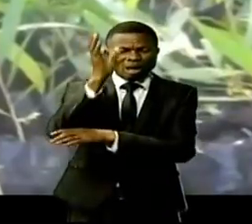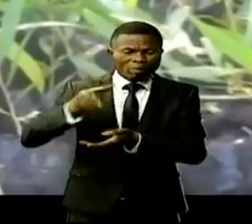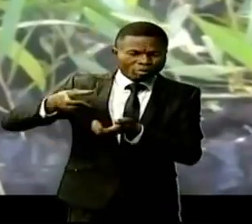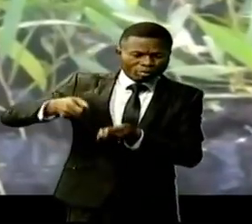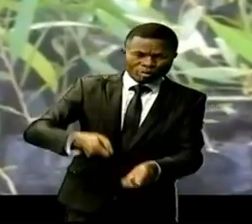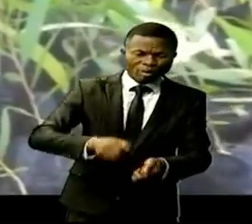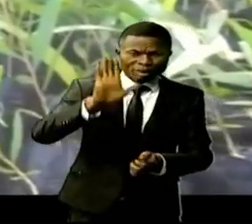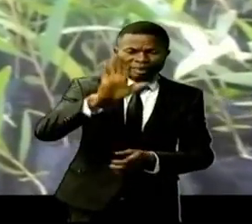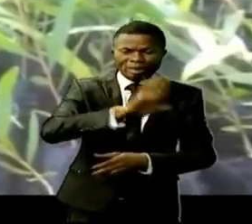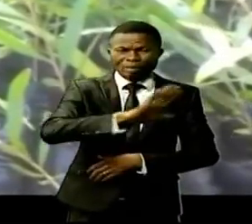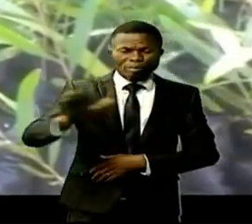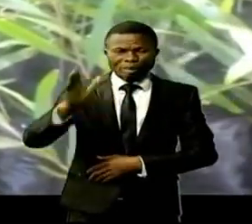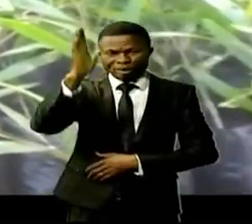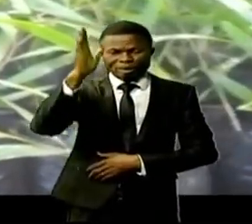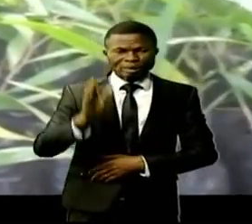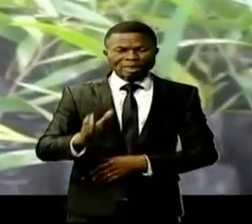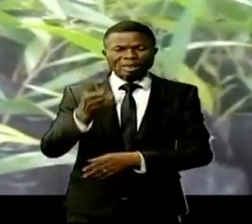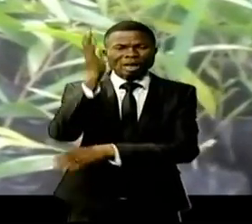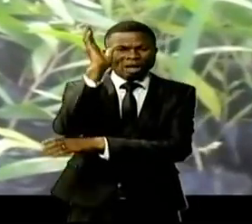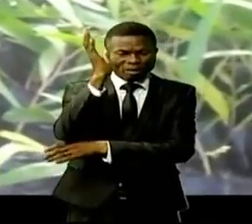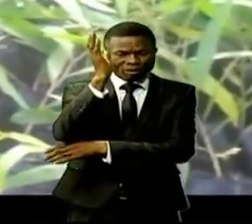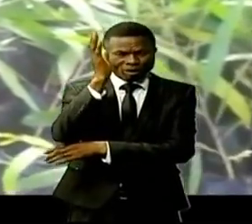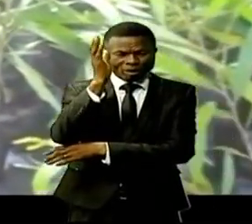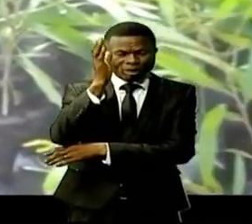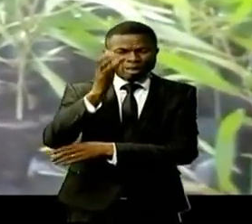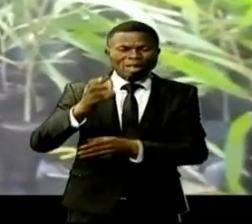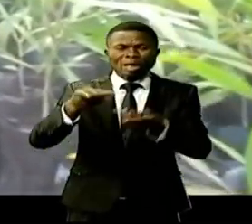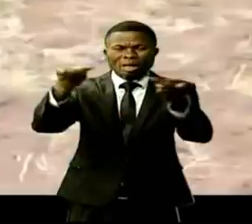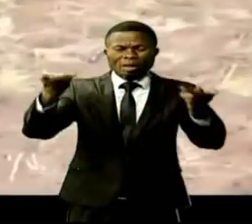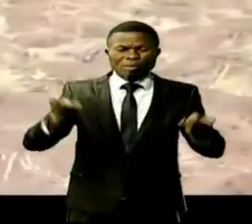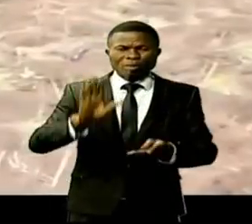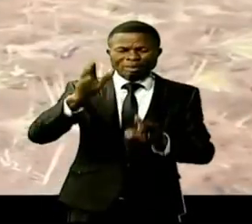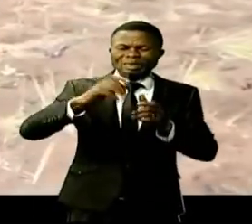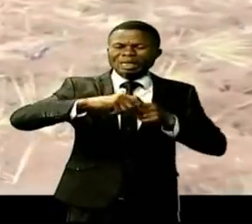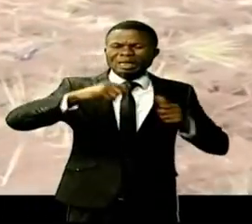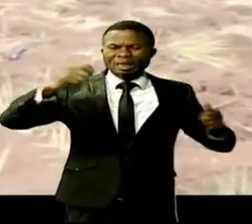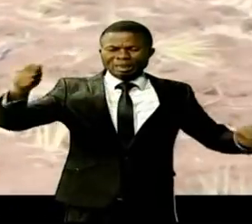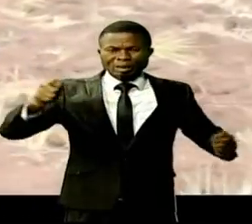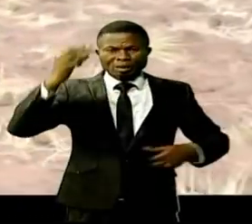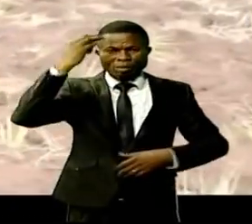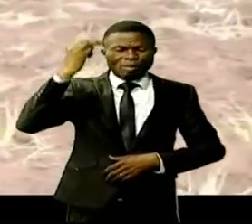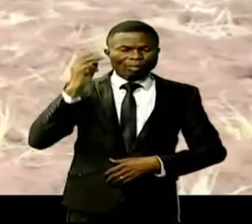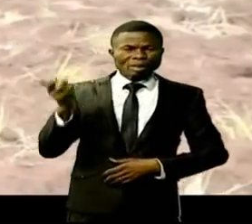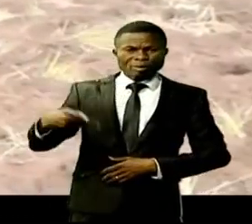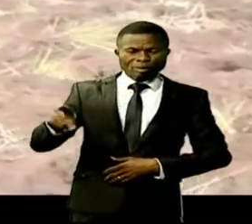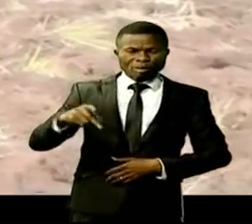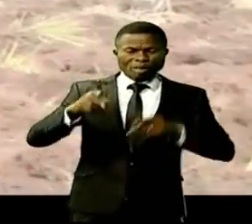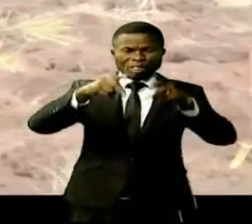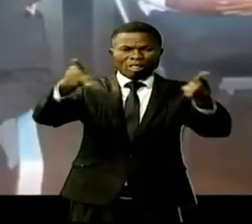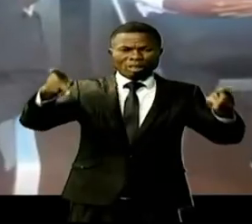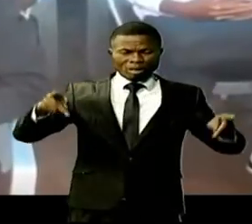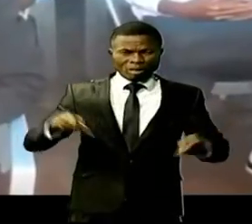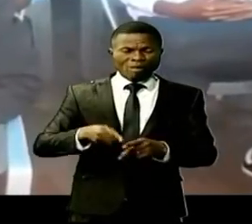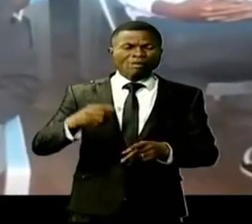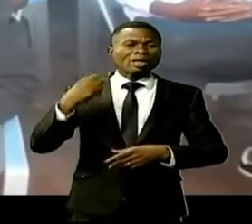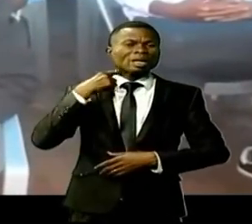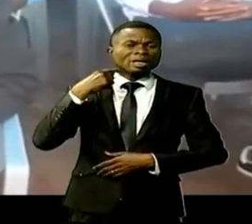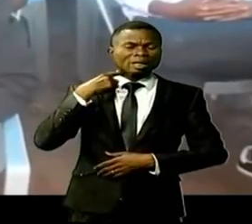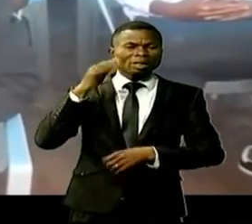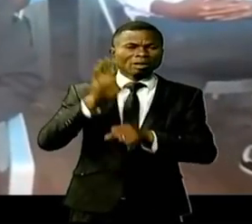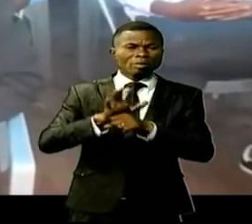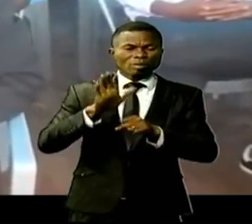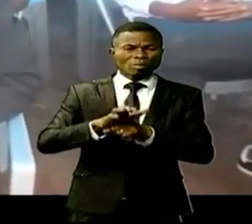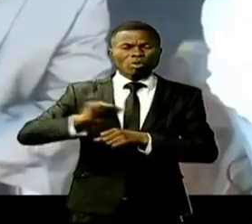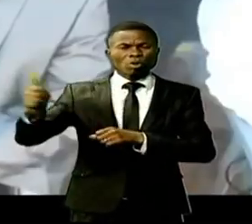de 5500 arbres sur une étendue de 5 hectares. Devant le ministre provincial de l'Environnement du Kwango et plusieurs